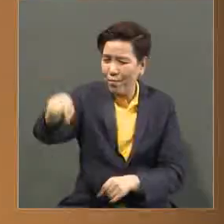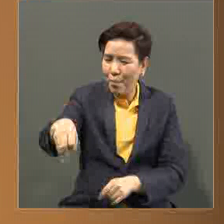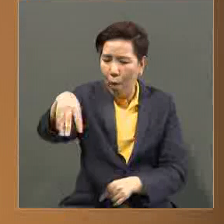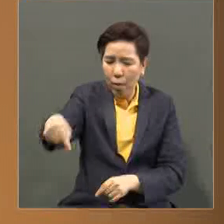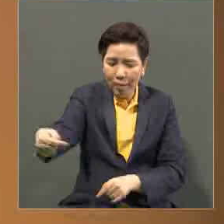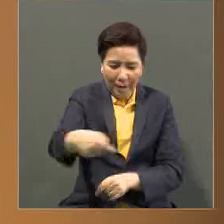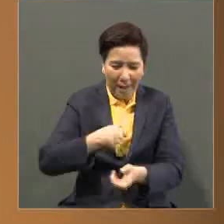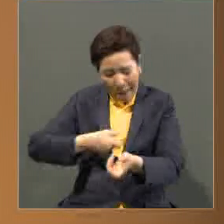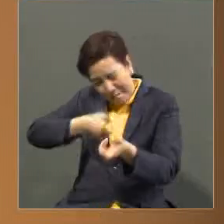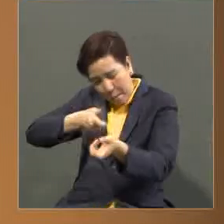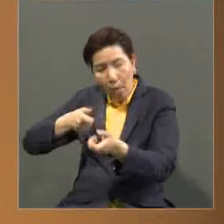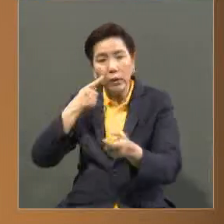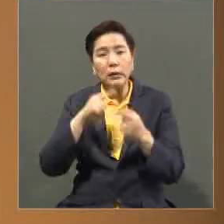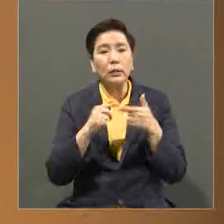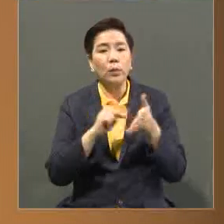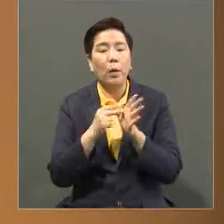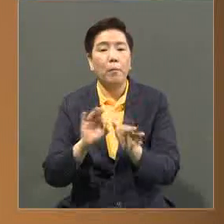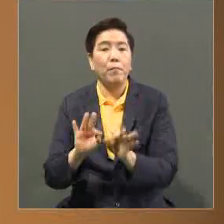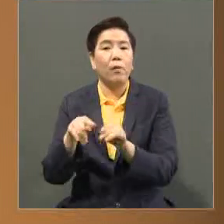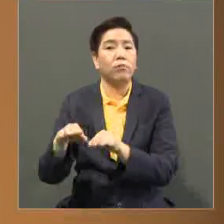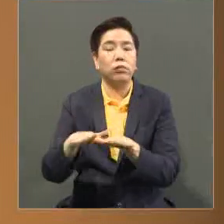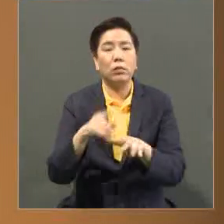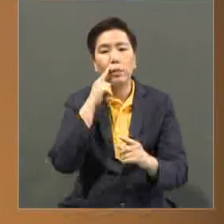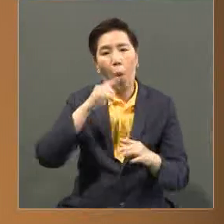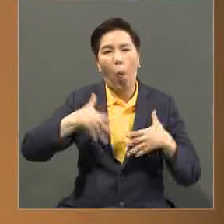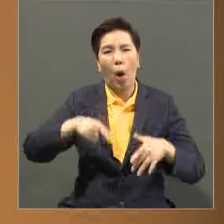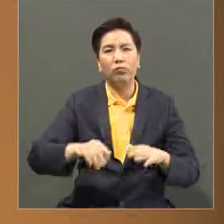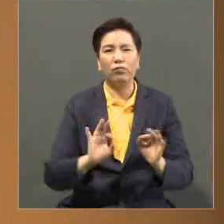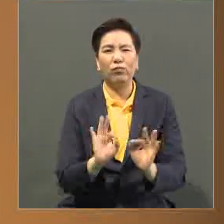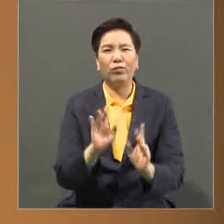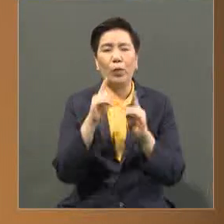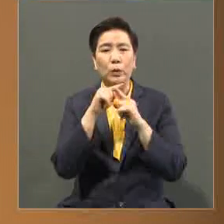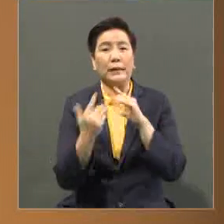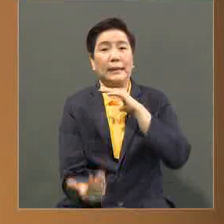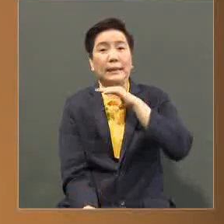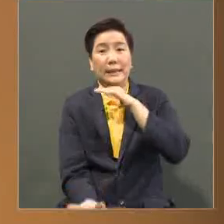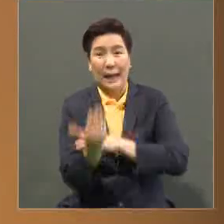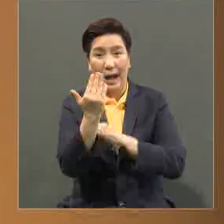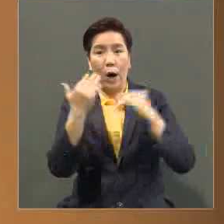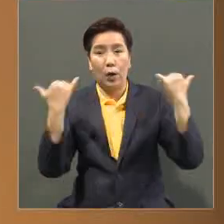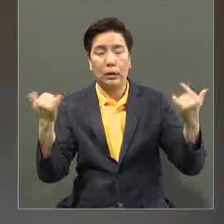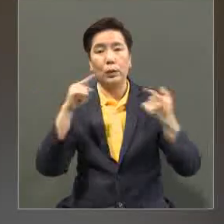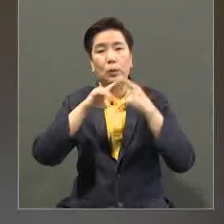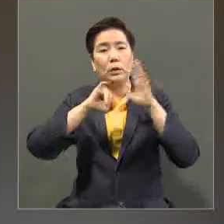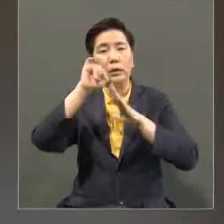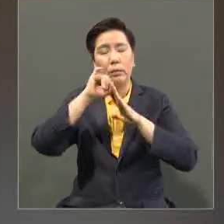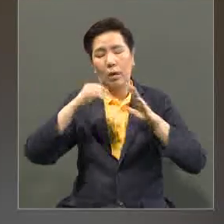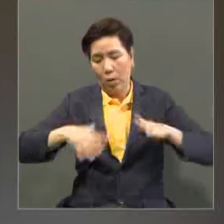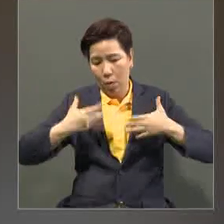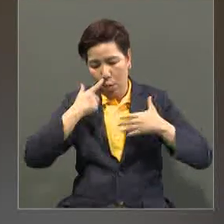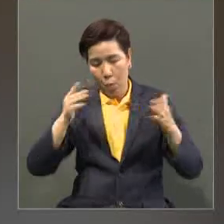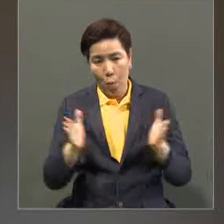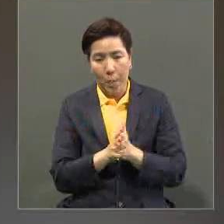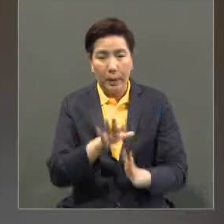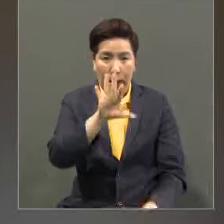นะครับและแน่นอนว่าพอมันมีไฟป่าเนี่ยมันก็เกิดเป็นจุดความร้อนช่วงเช้าวันนี้เนี่ยนะฮะเชียงใหม่มีจุดความร้อนมากถึง